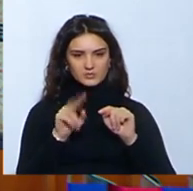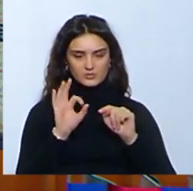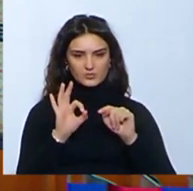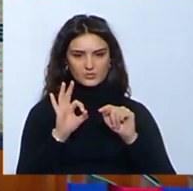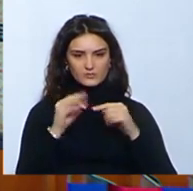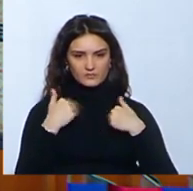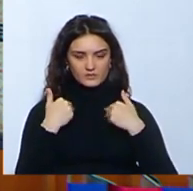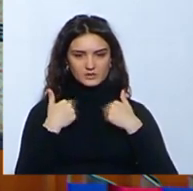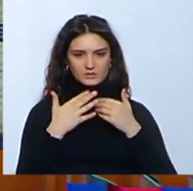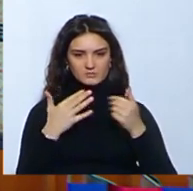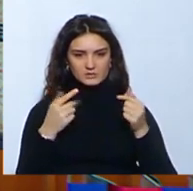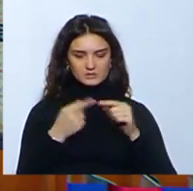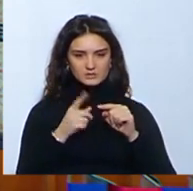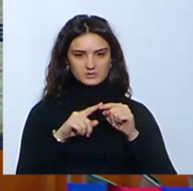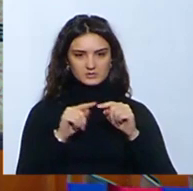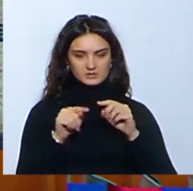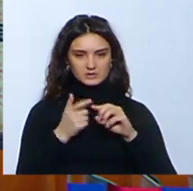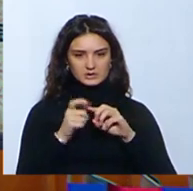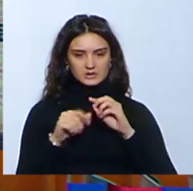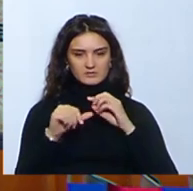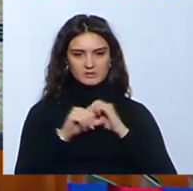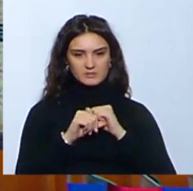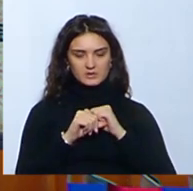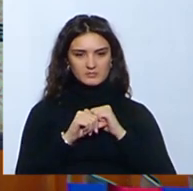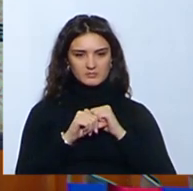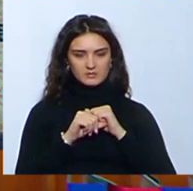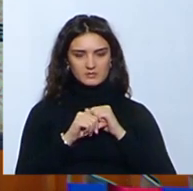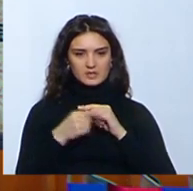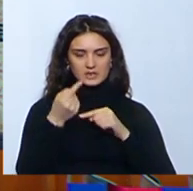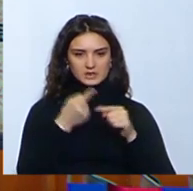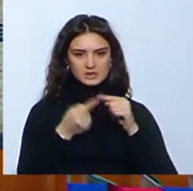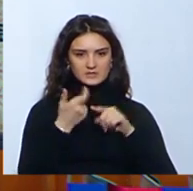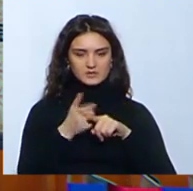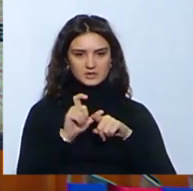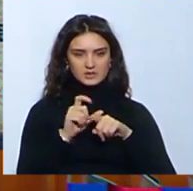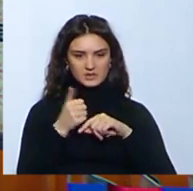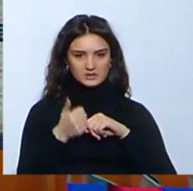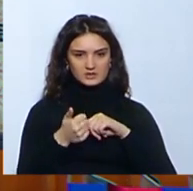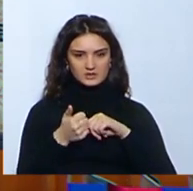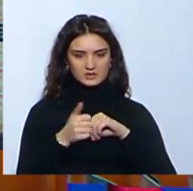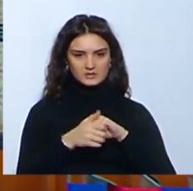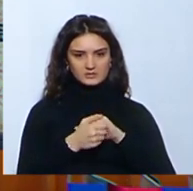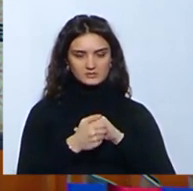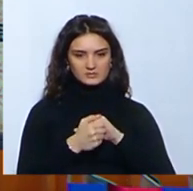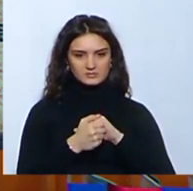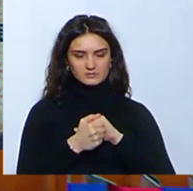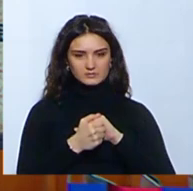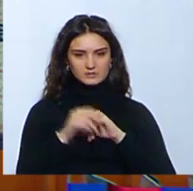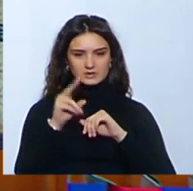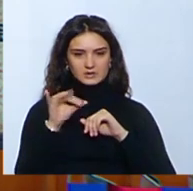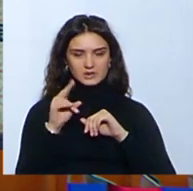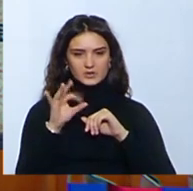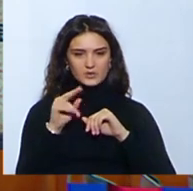ვიტამინს, რომელიც ჭრილობების შეხორცებაში ძალიან გვეხმარება, აღდგენისთვის არის ძალიან ეფექტური. მელიკოპენი